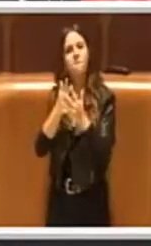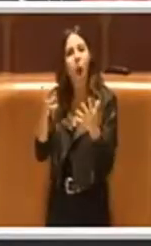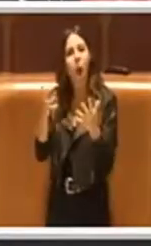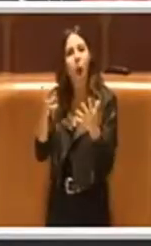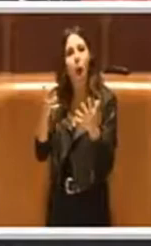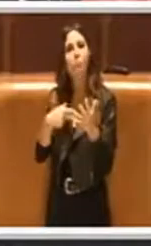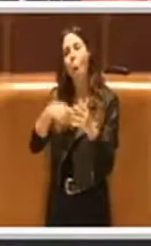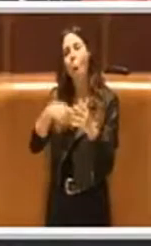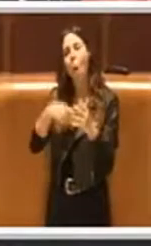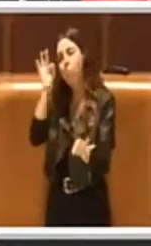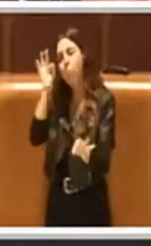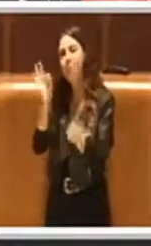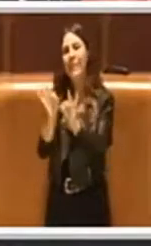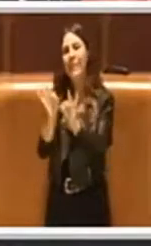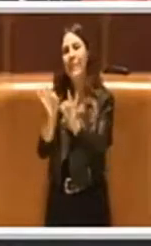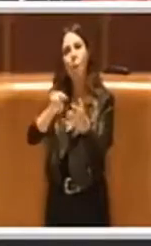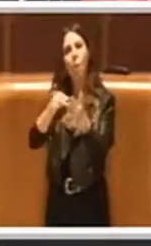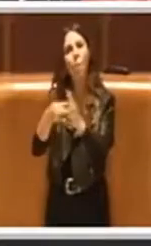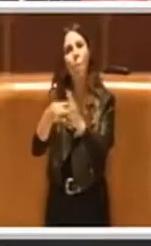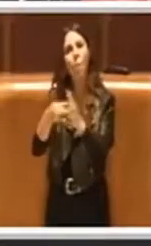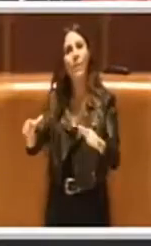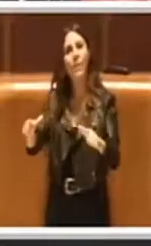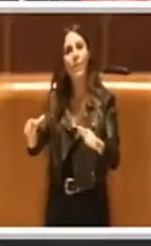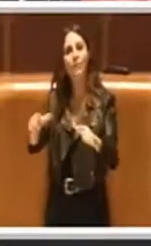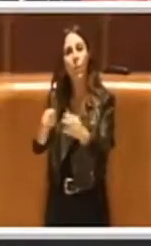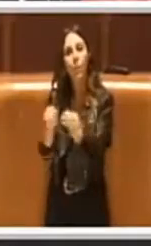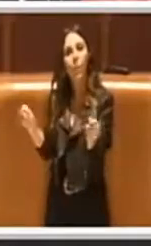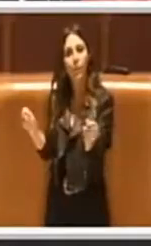di risolvere i problemi della città